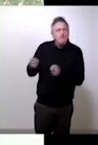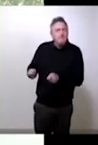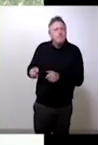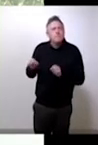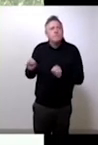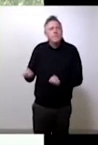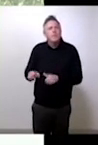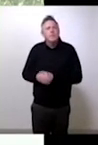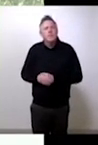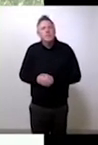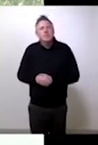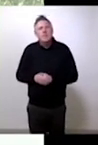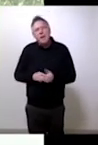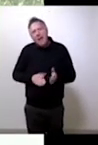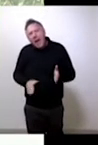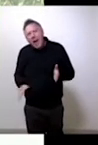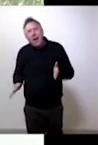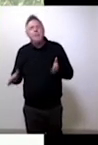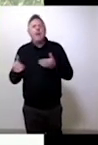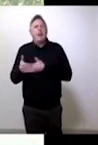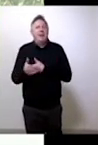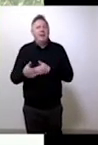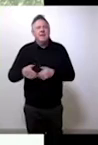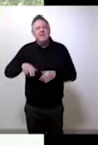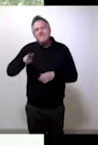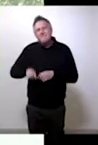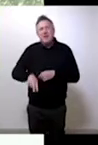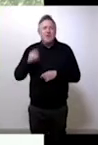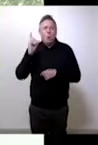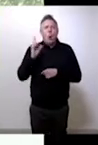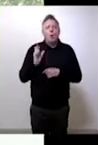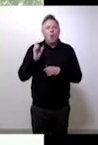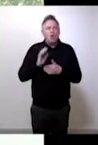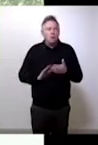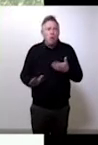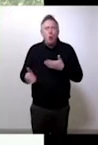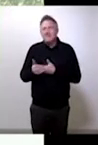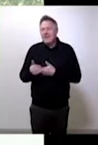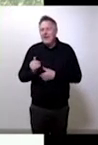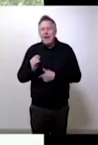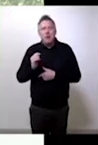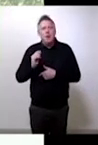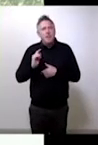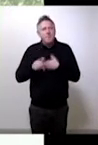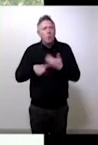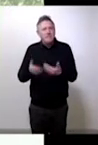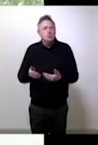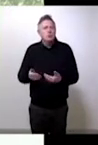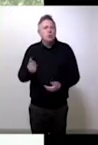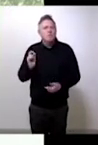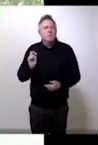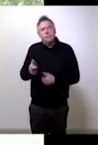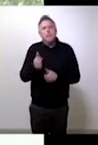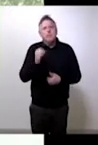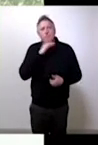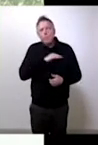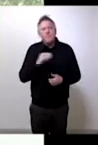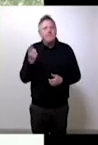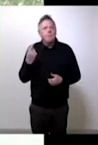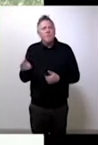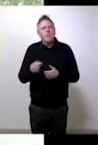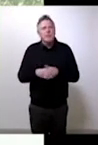derrière ensuite enclencher un processus beaucoup plus fluide et peut-être plus rapide d'instruction